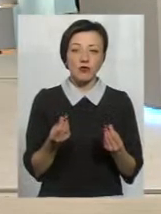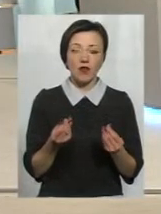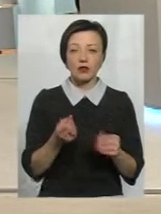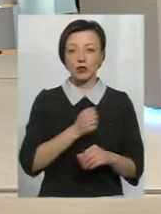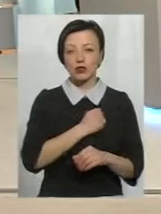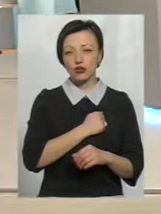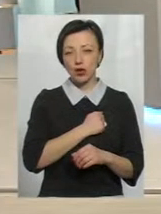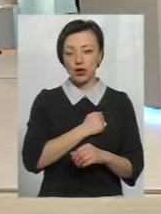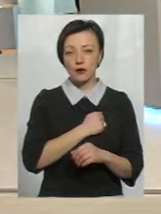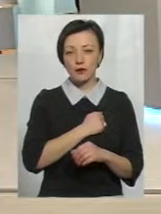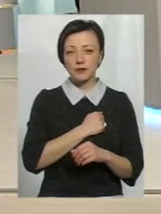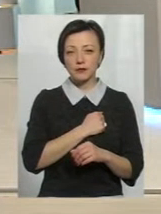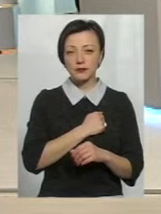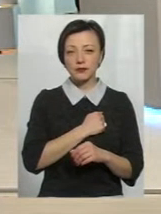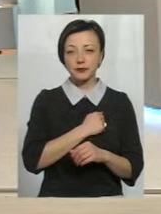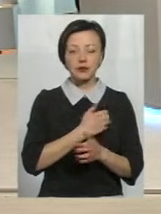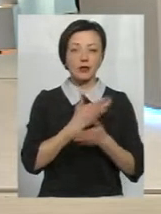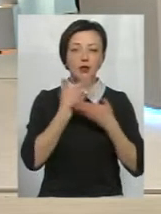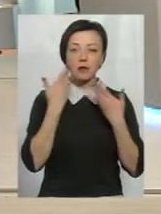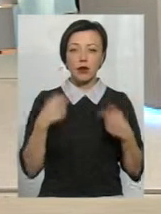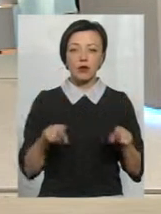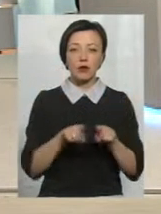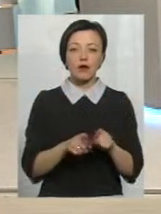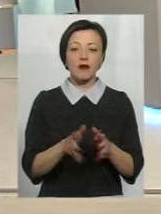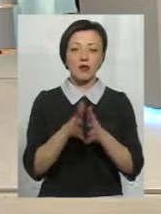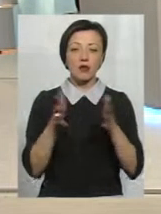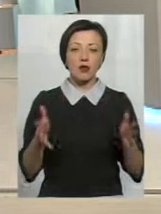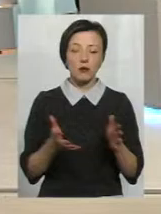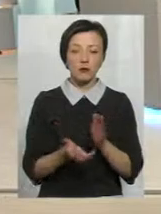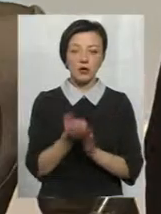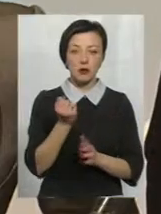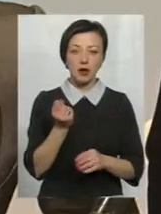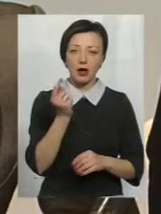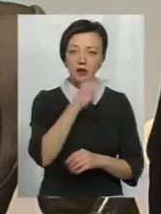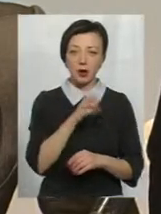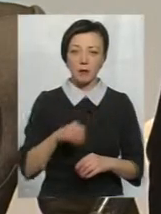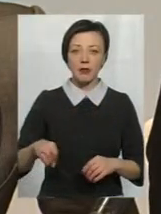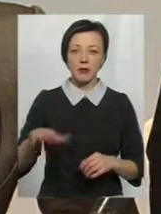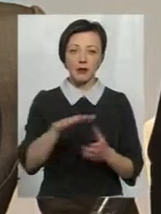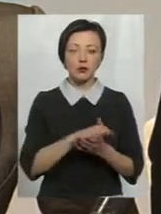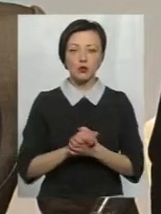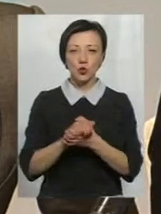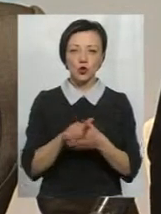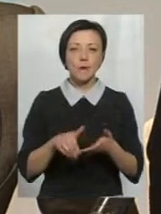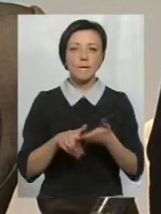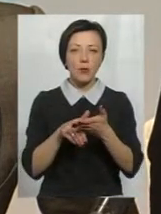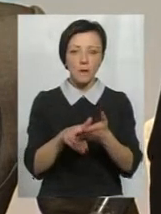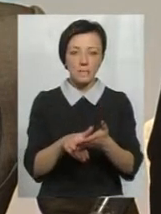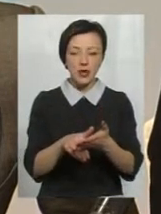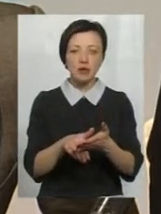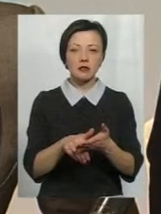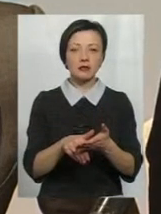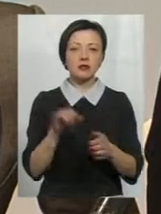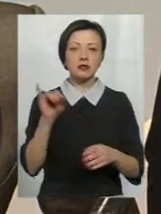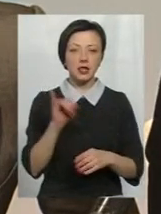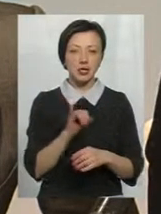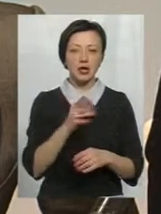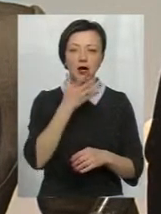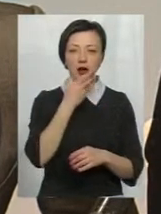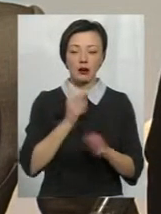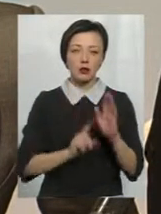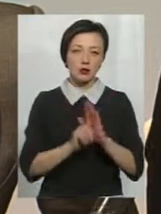жаль, немає такої великої підтримки, так як там Європейський Союз допоміг, стимулював, і воно